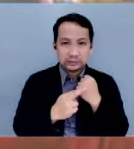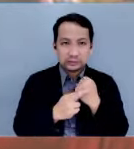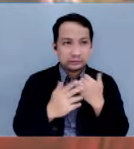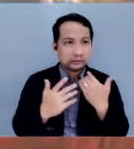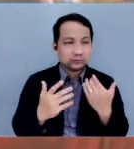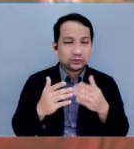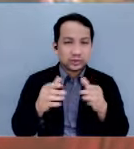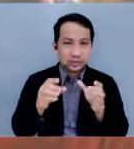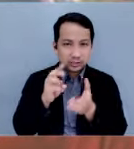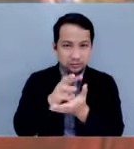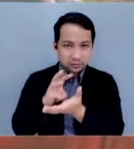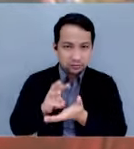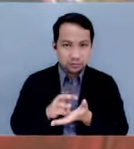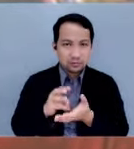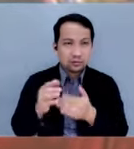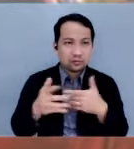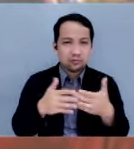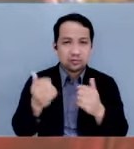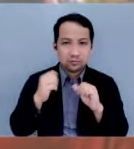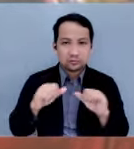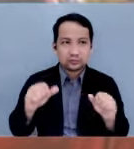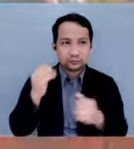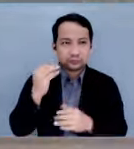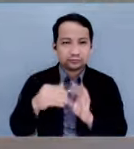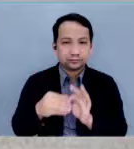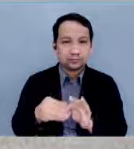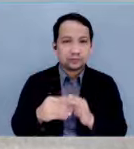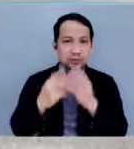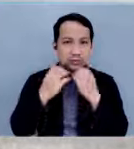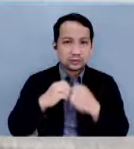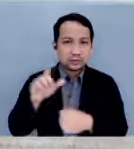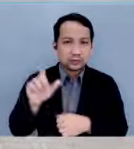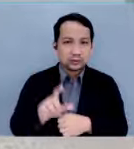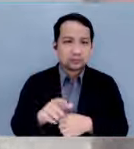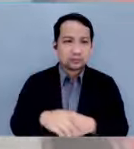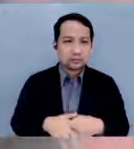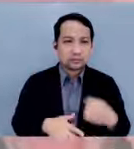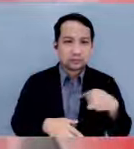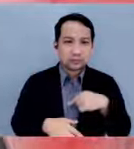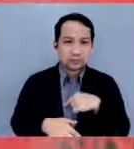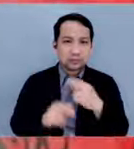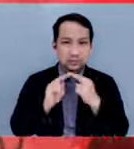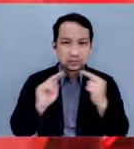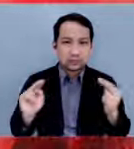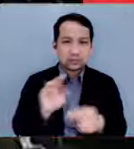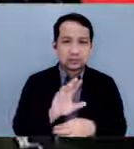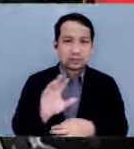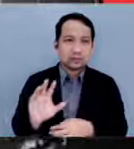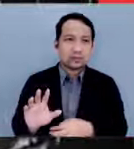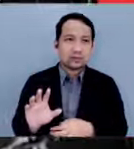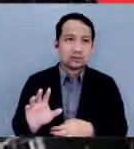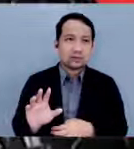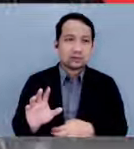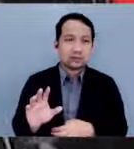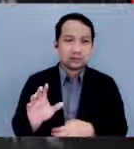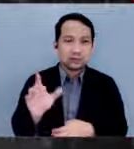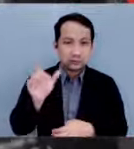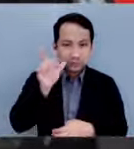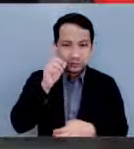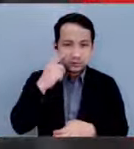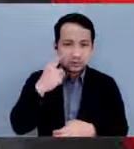para makatipid sa tubig ay very much welcome. Nagbabalita mula sa frontline, Laila